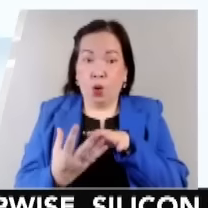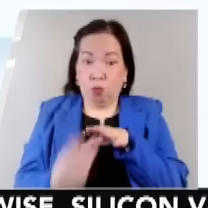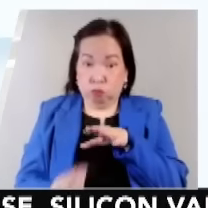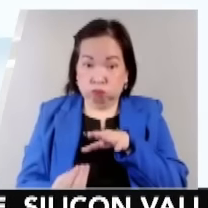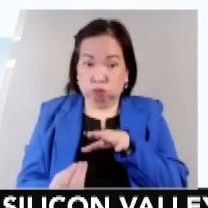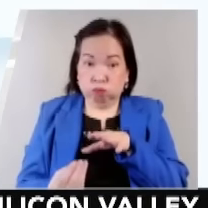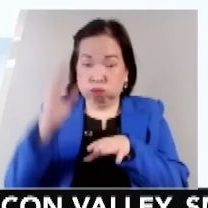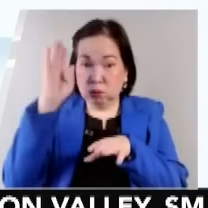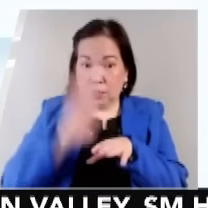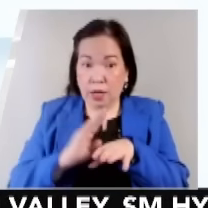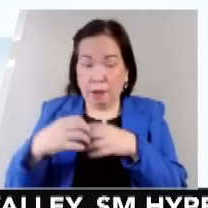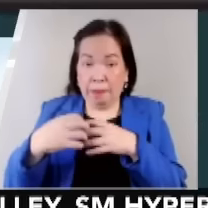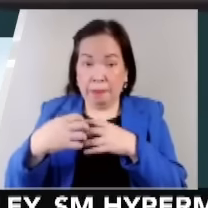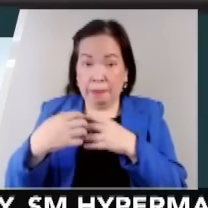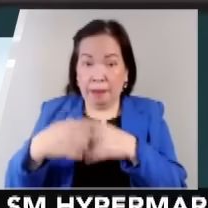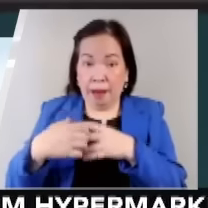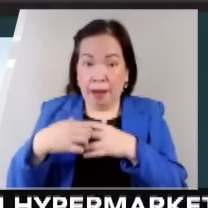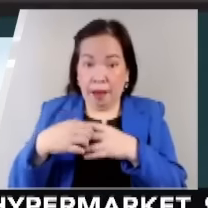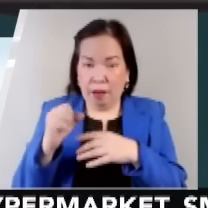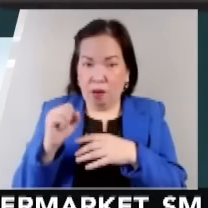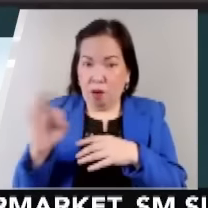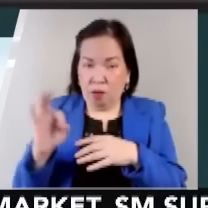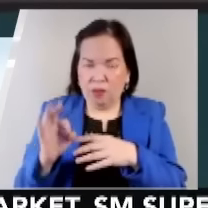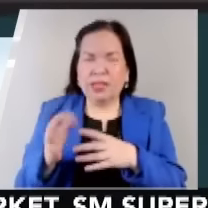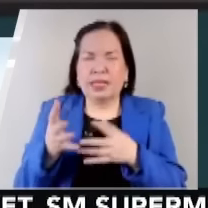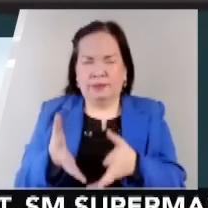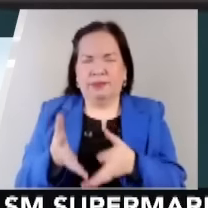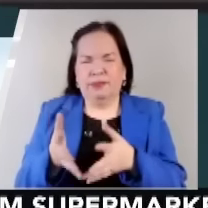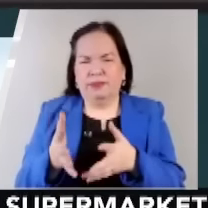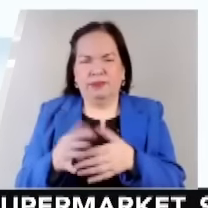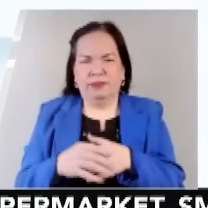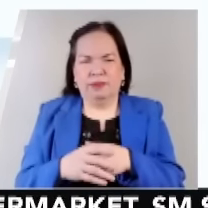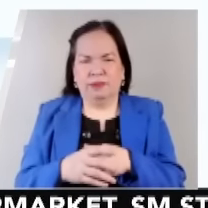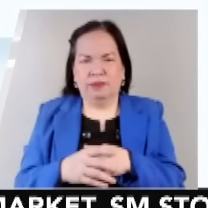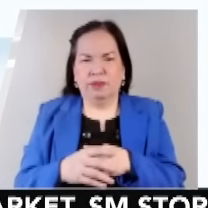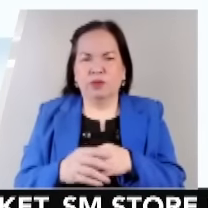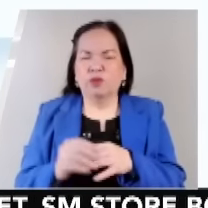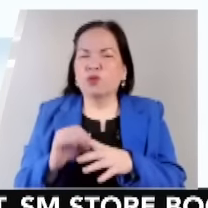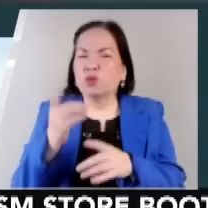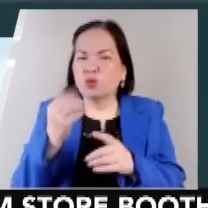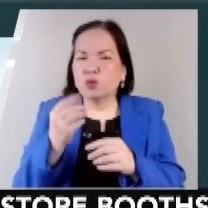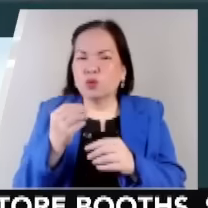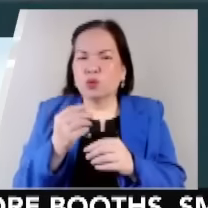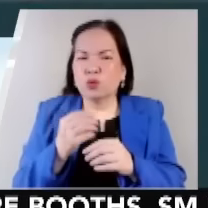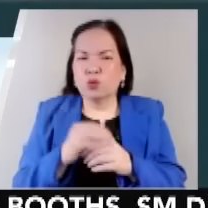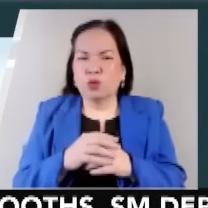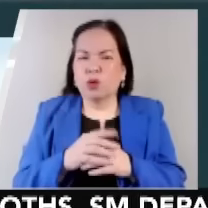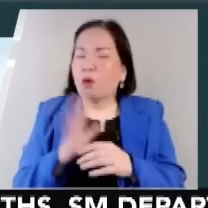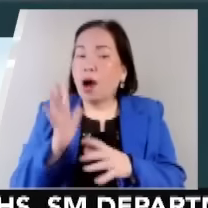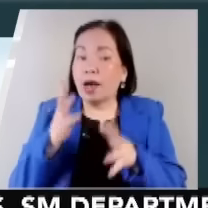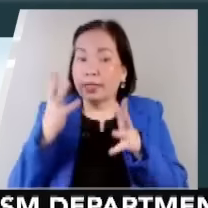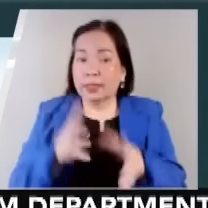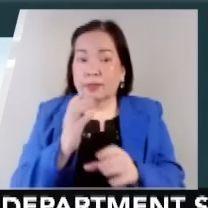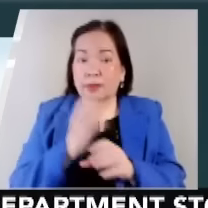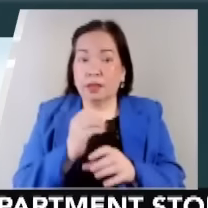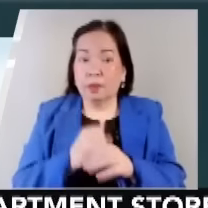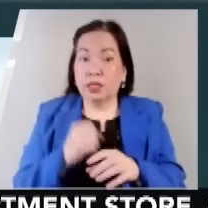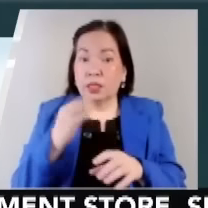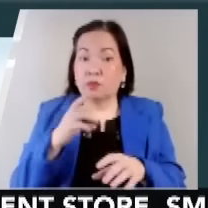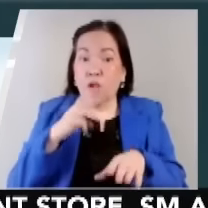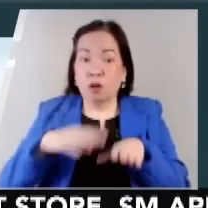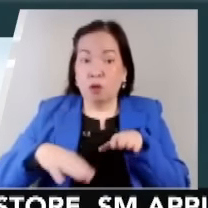inabot ka na nung baha dun sa kalye look for a high area as much as possible We don't leave our vehicle but if mataas na talaga Iyung water